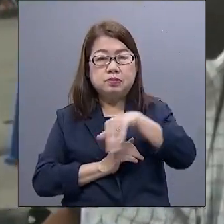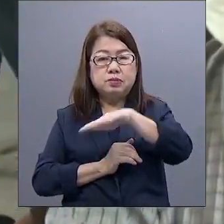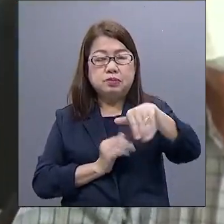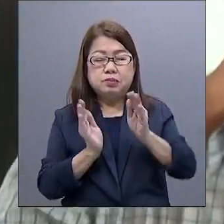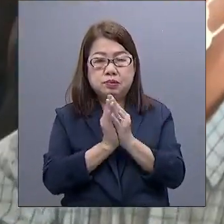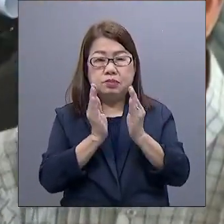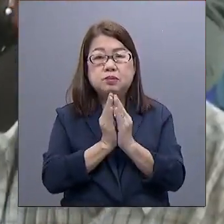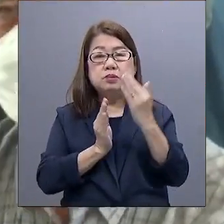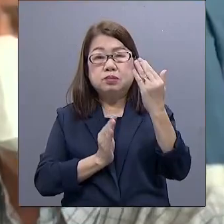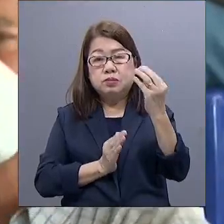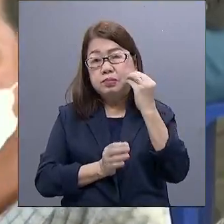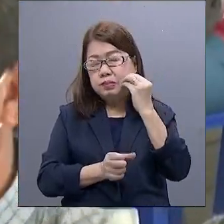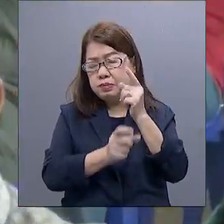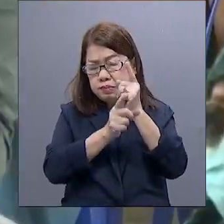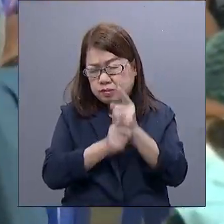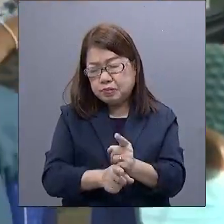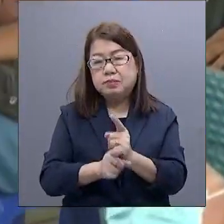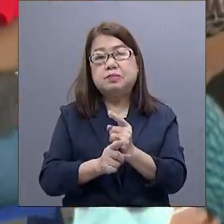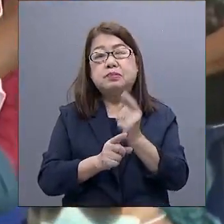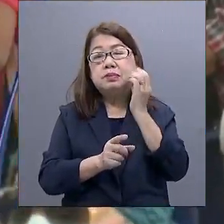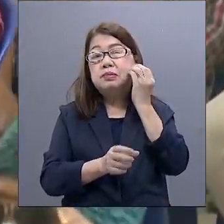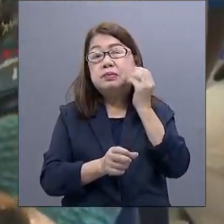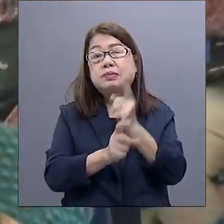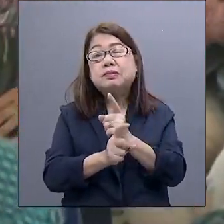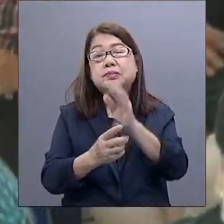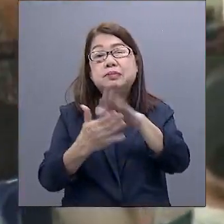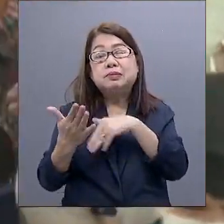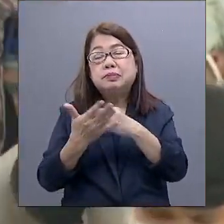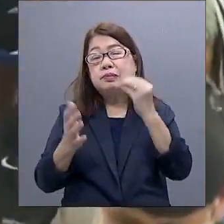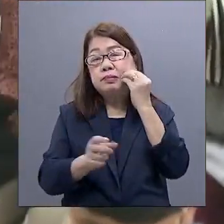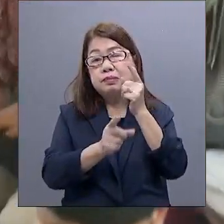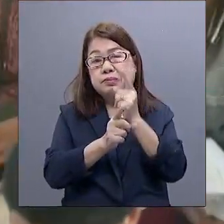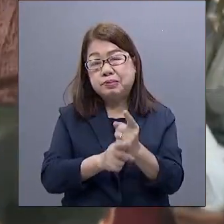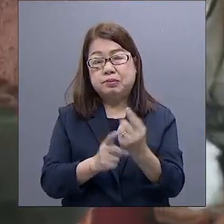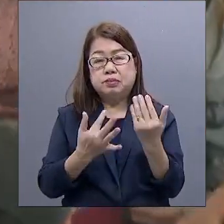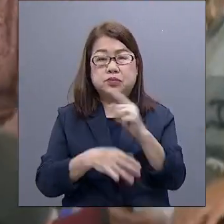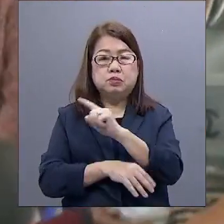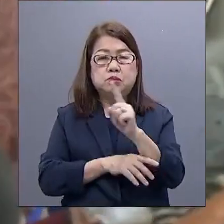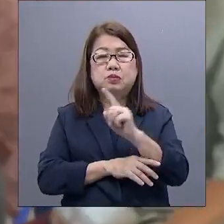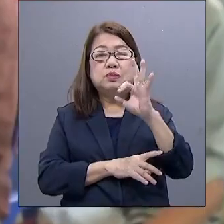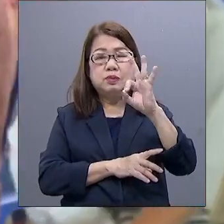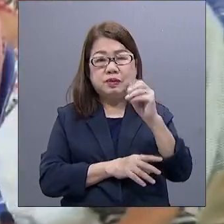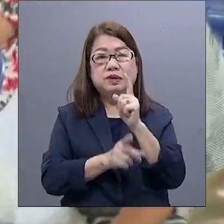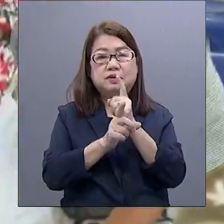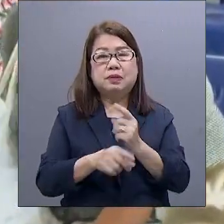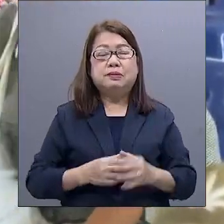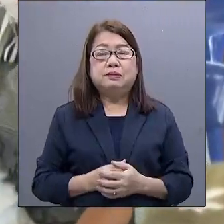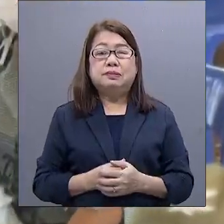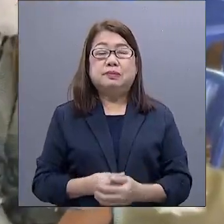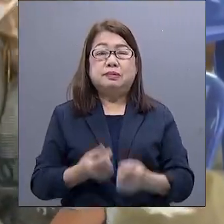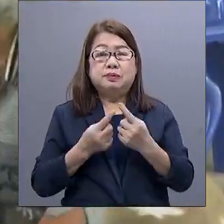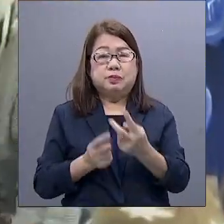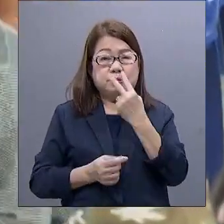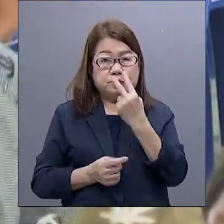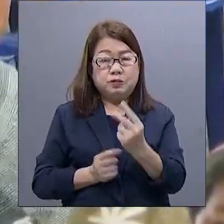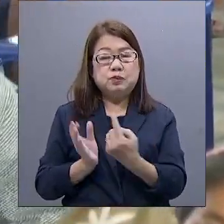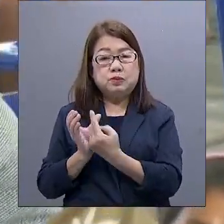เลขที่บ้านนั้นๆประมาalสัก 90 วันก็จะทำประชalnızติขั้นตอนนี้เราข้เสี